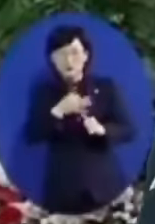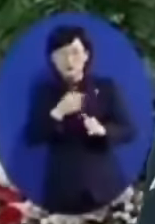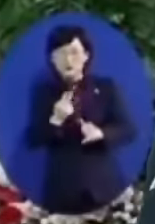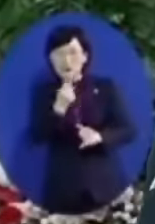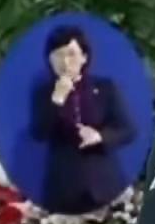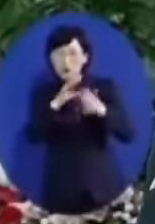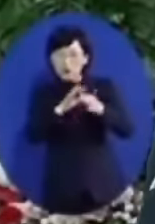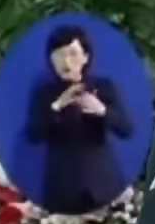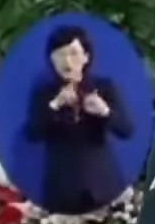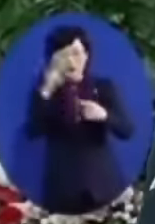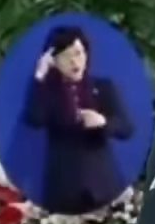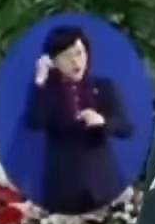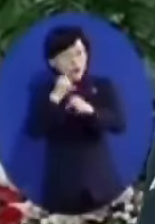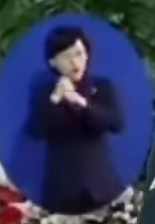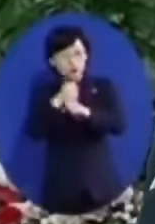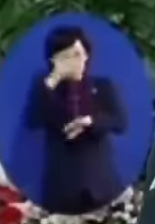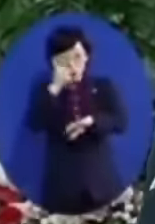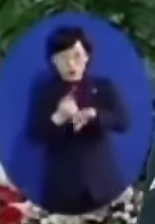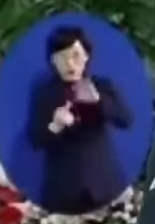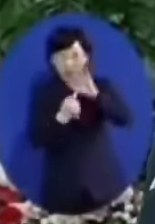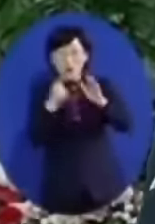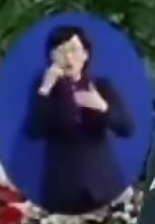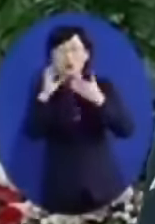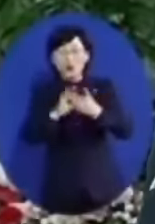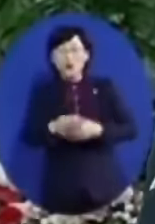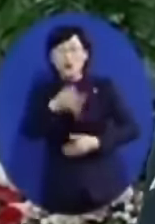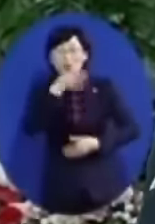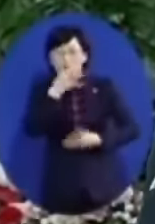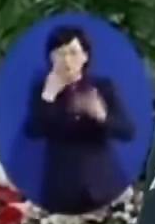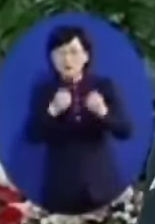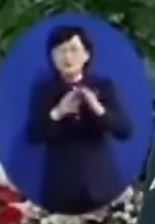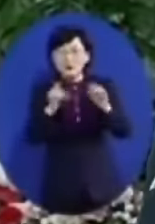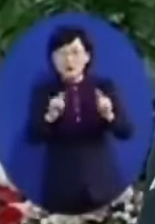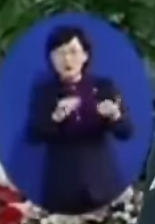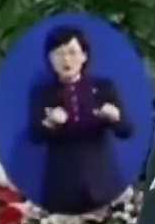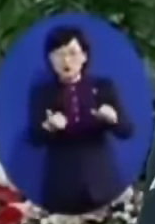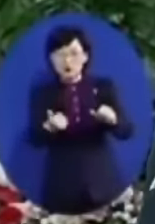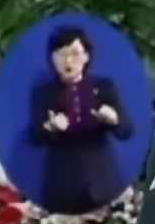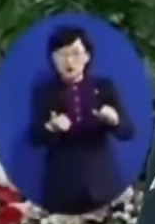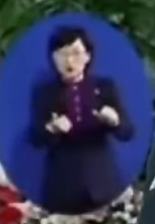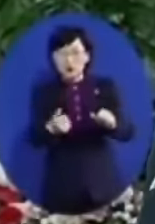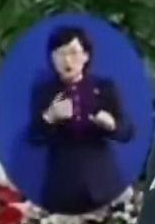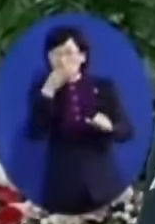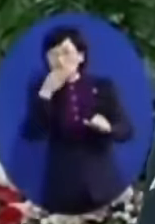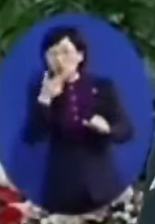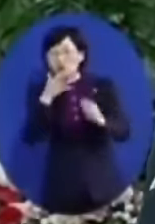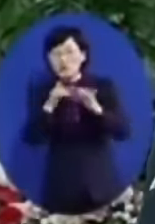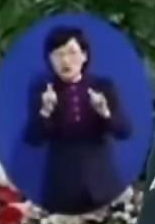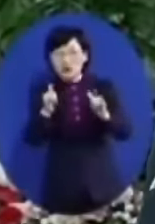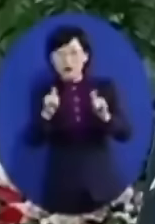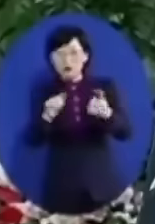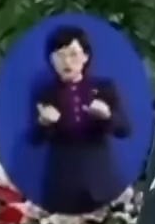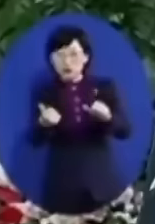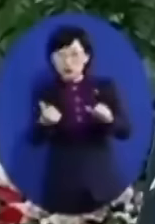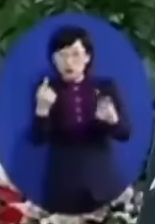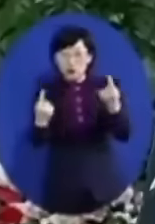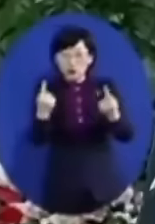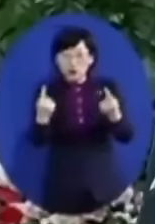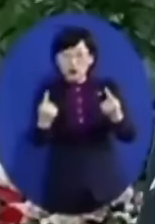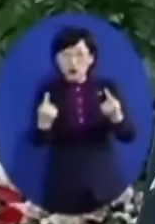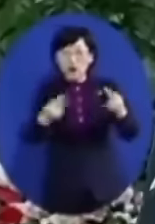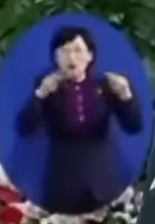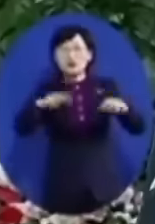했습니다. 연구 결과에 의하면 욕심이 많은 사람들의 사망률이 욕심이 적은 사람의 사망률보다 거의 3배 더 많은